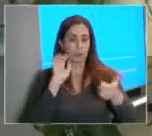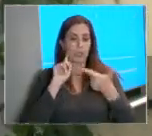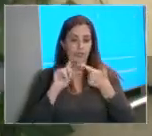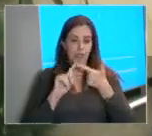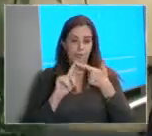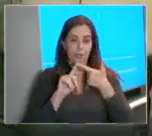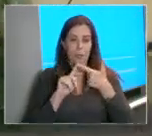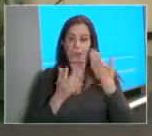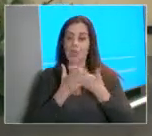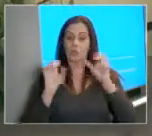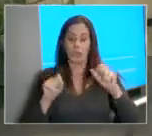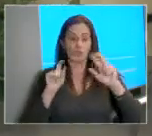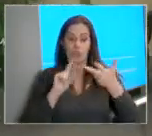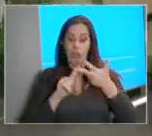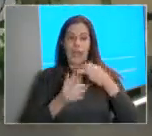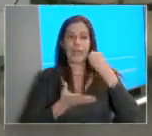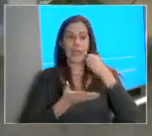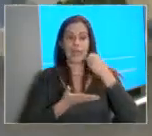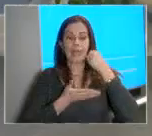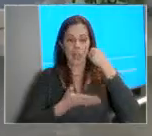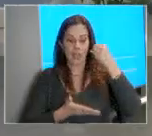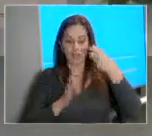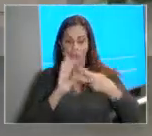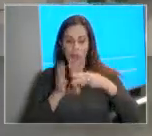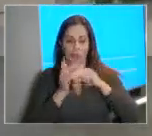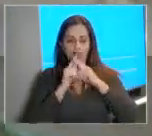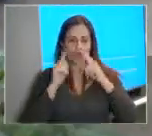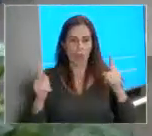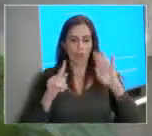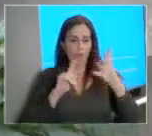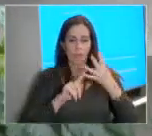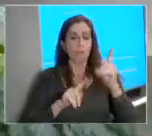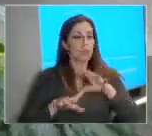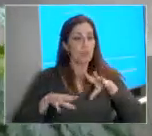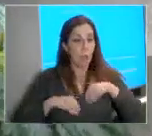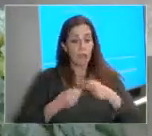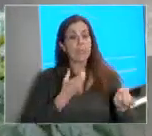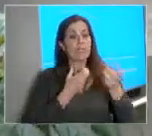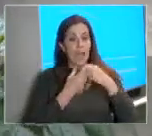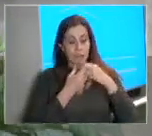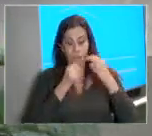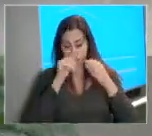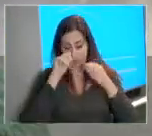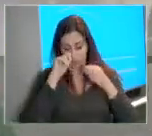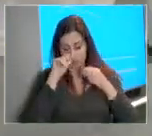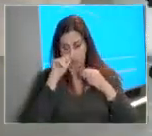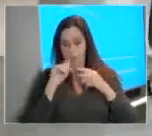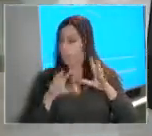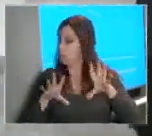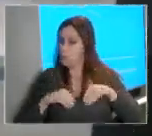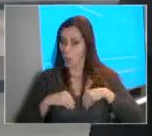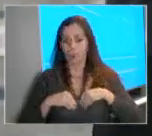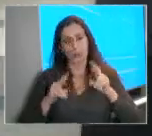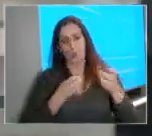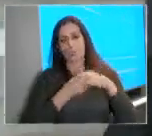השני זה מתווה הנשיא, השלב השלישי זה תקציב ותרש כפול לצהר, ובשלב הרביעי מי שמוכן להצטרף לקווי היסוד האלה ולתקציב